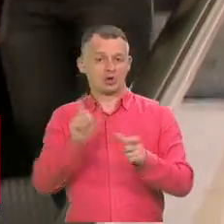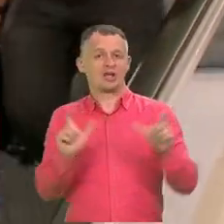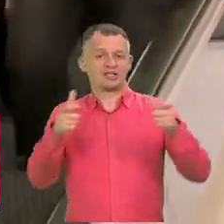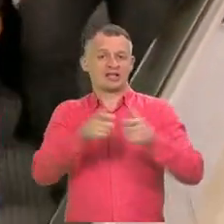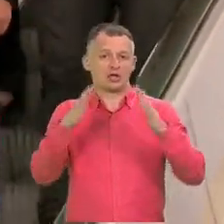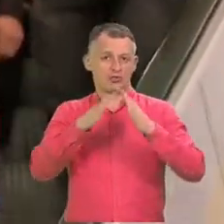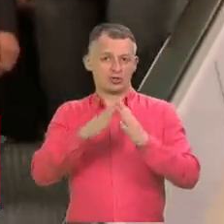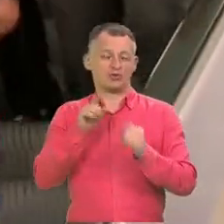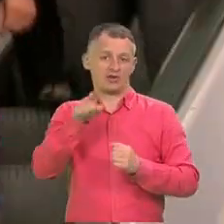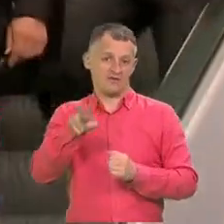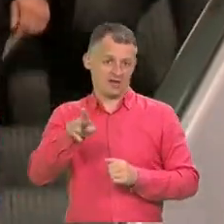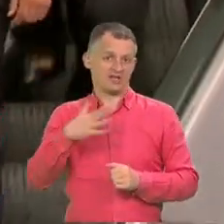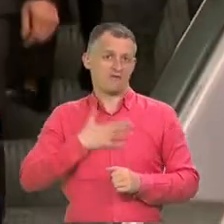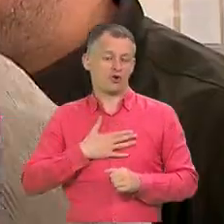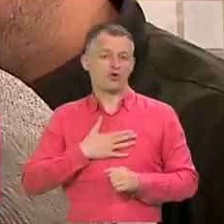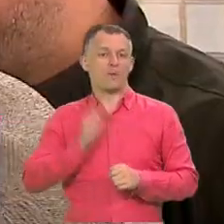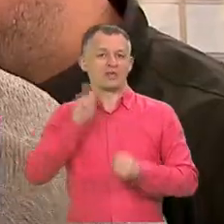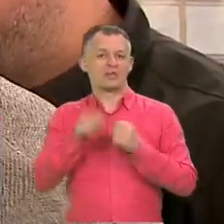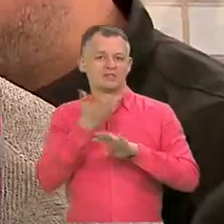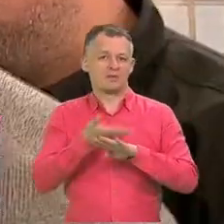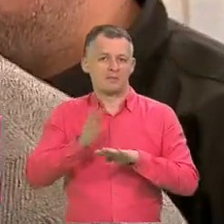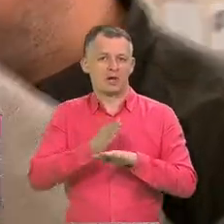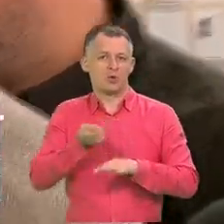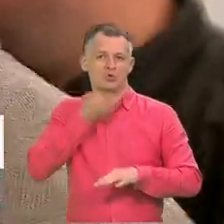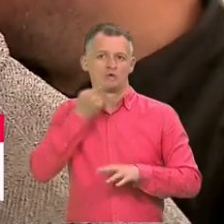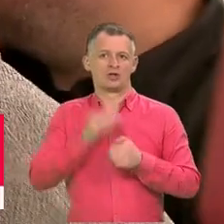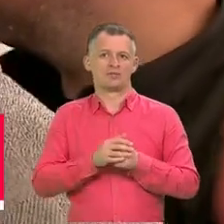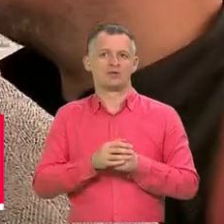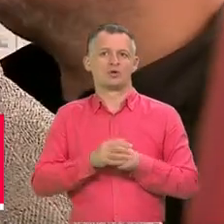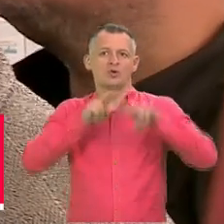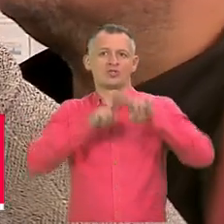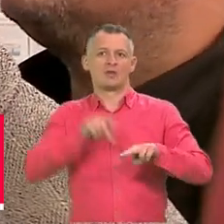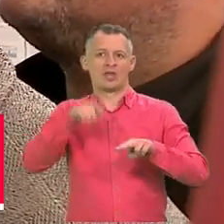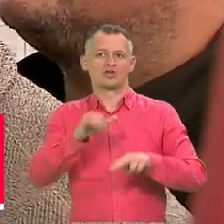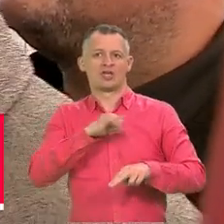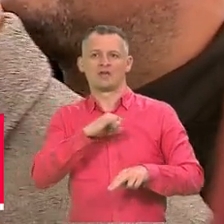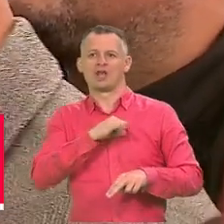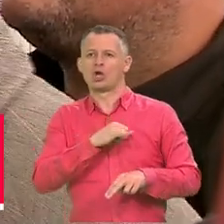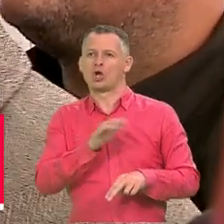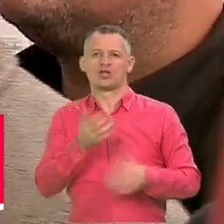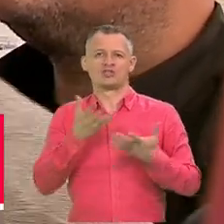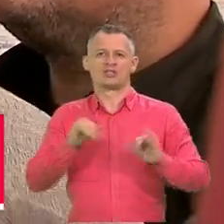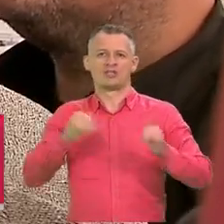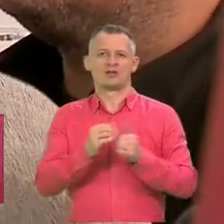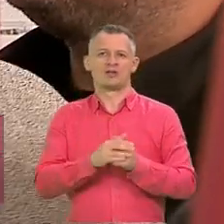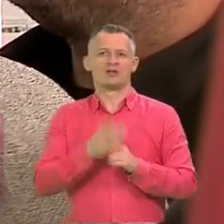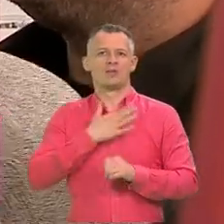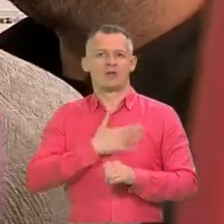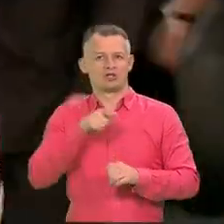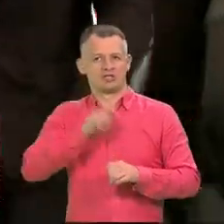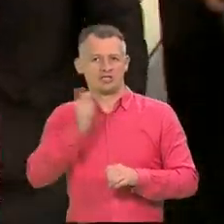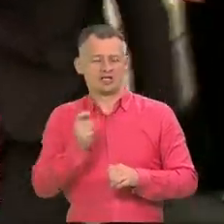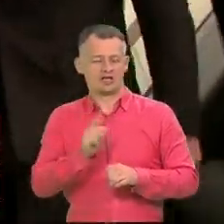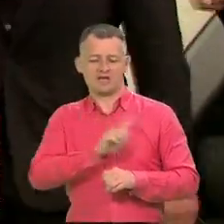Tate își doresc o măsură mai blândă. This is my home. I love this country. I'm going to stay here regardless, no matter what. And I look forward to being found innocent in the end of everything.